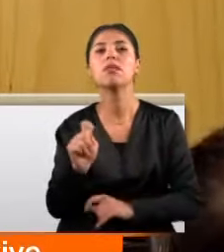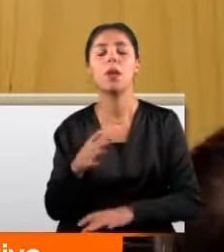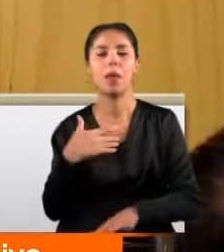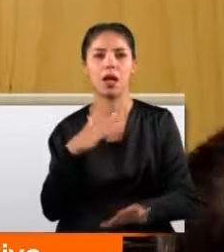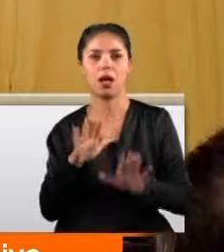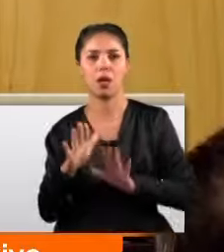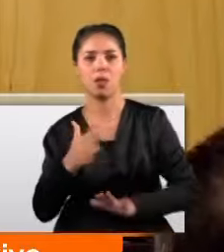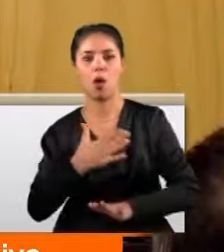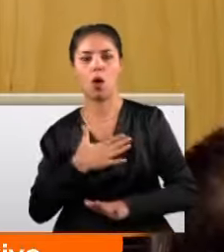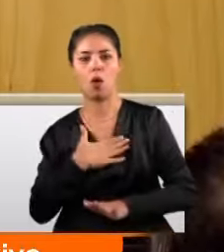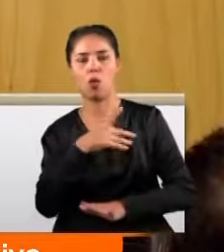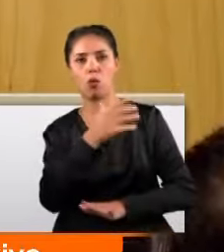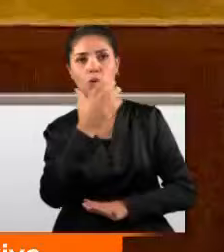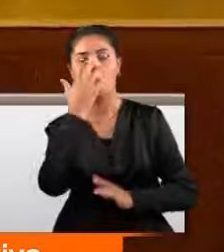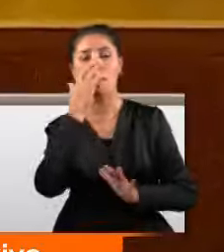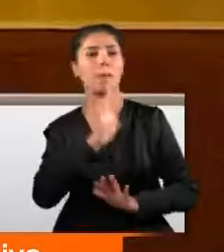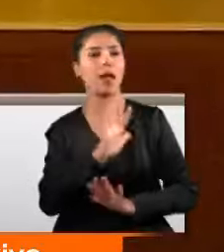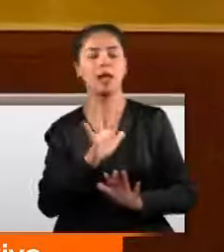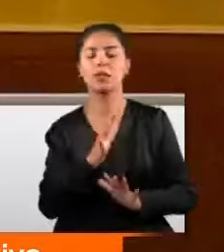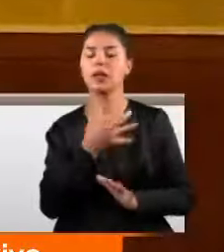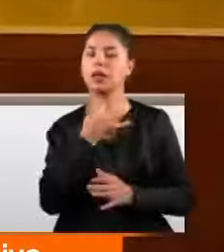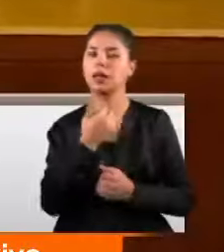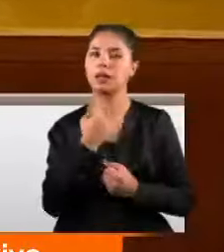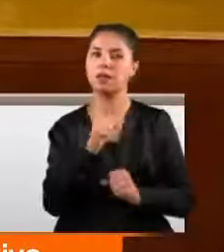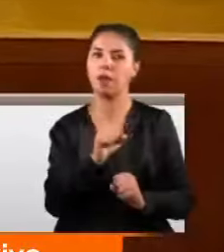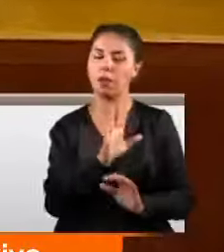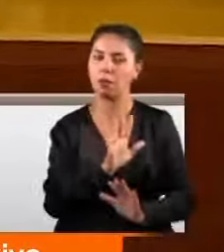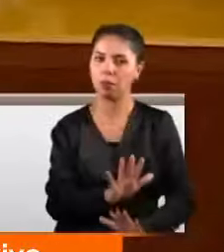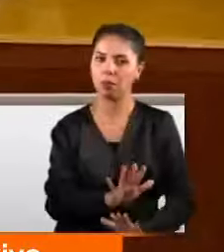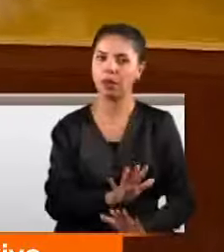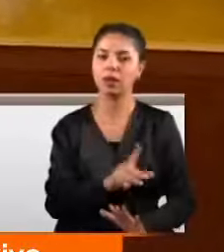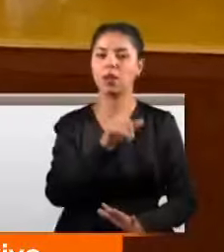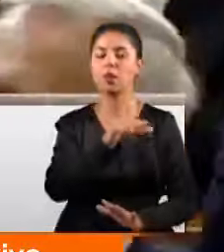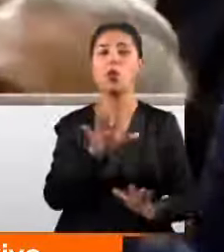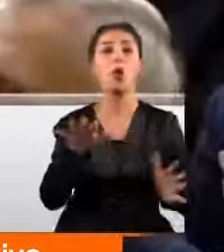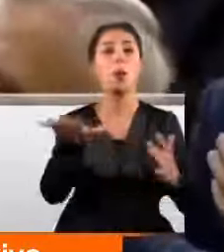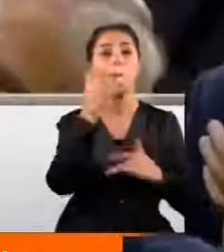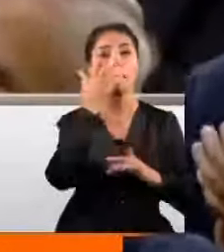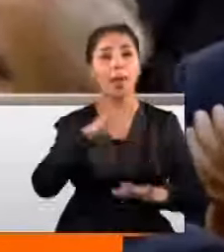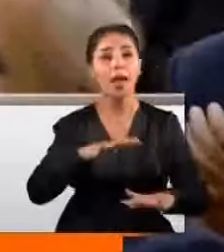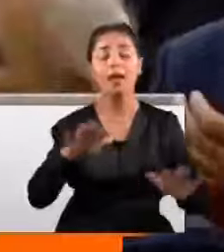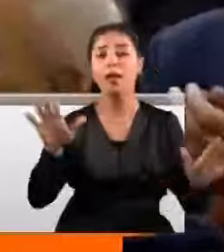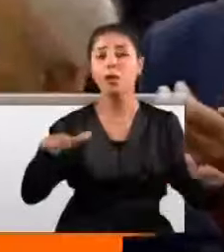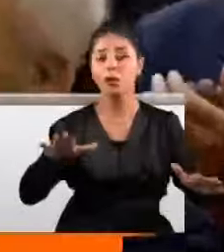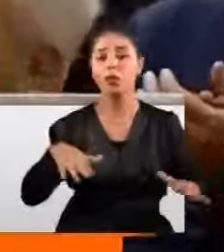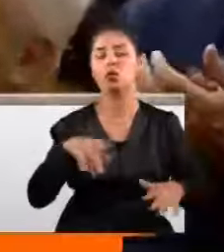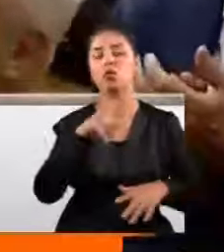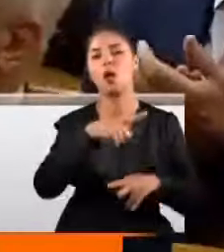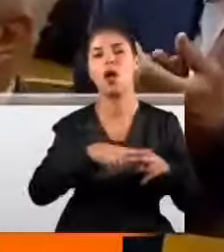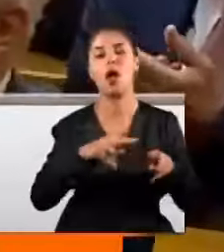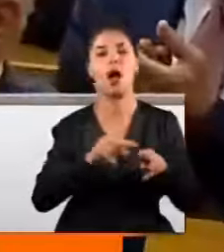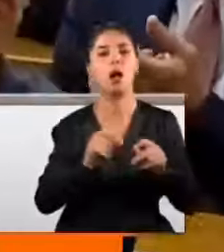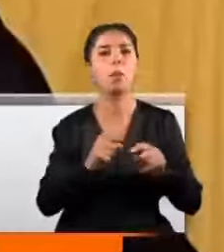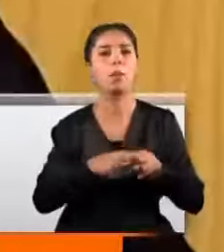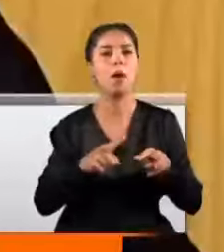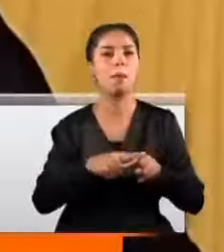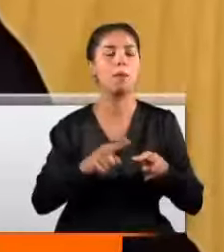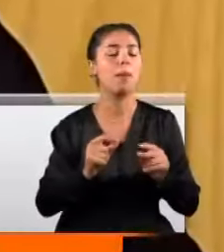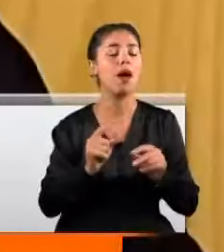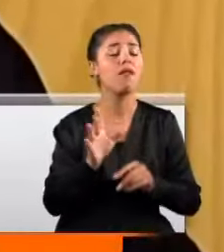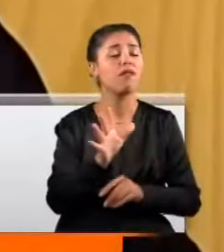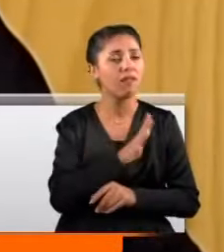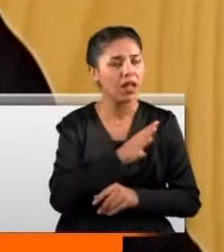önünde baykuş öttürmeyiz. Kanat çırpan akbabaların da kanatlarını yolar koparırız.